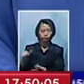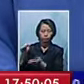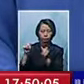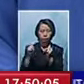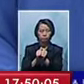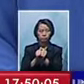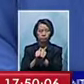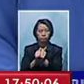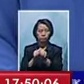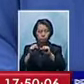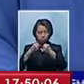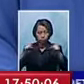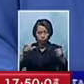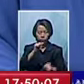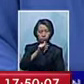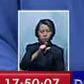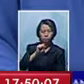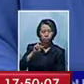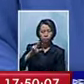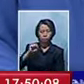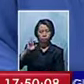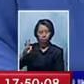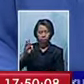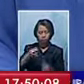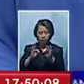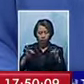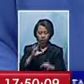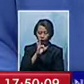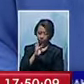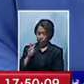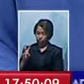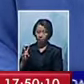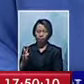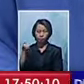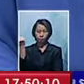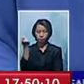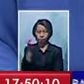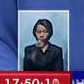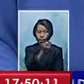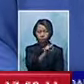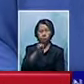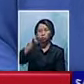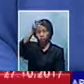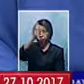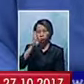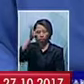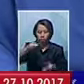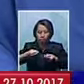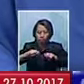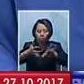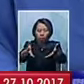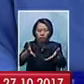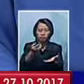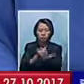Berbekalkan mahfumnya surah Al-A'raf ayat 96, di mana Tuhan akan melimpahkan rezeki